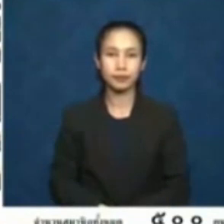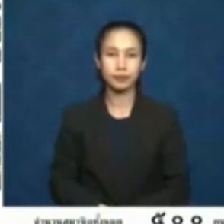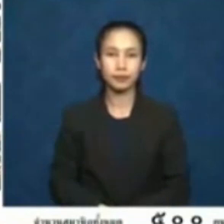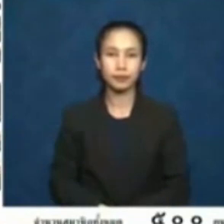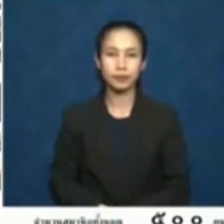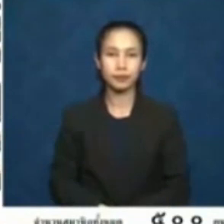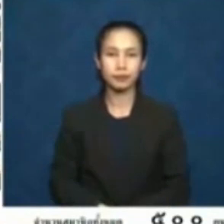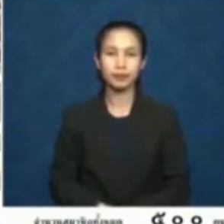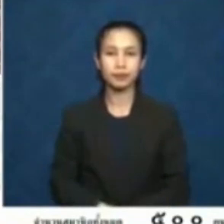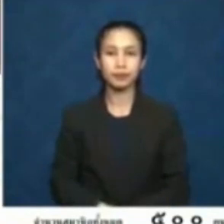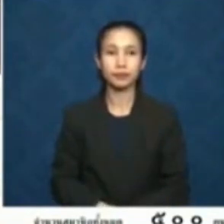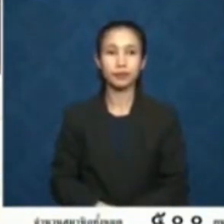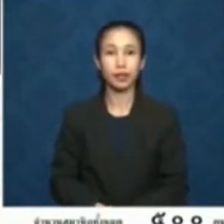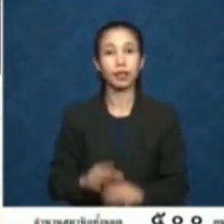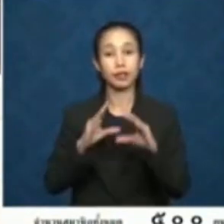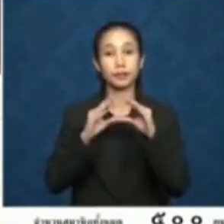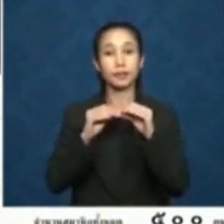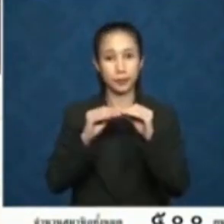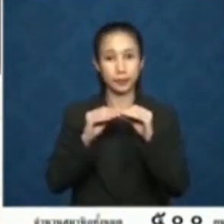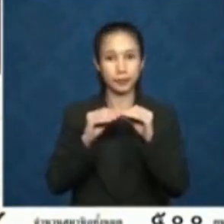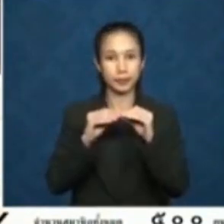ครับที่ประชุมครับ